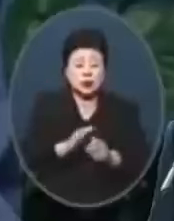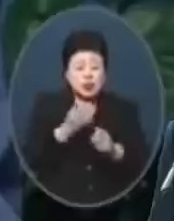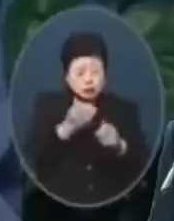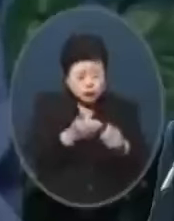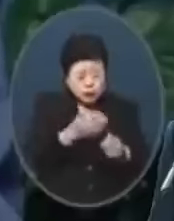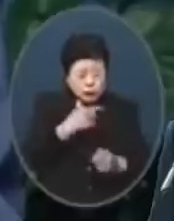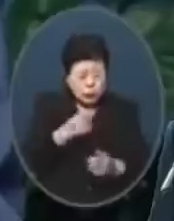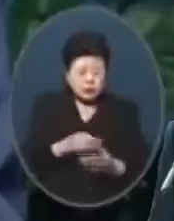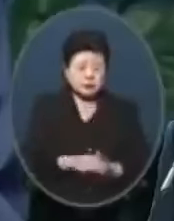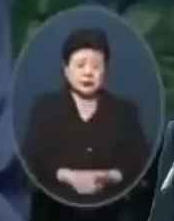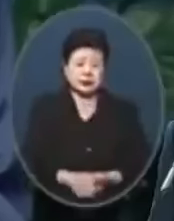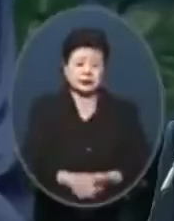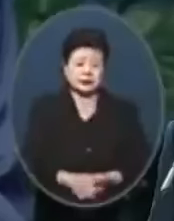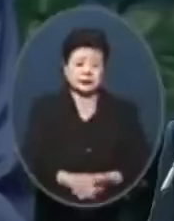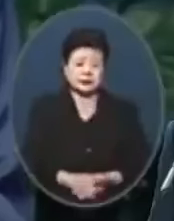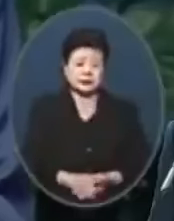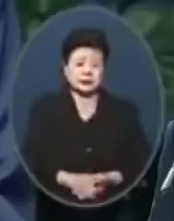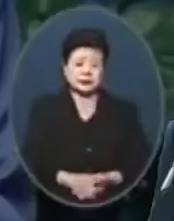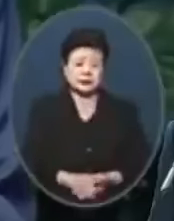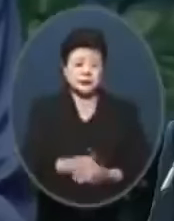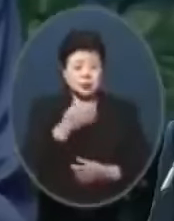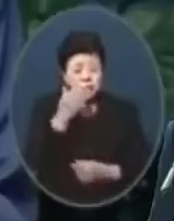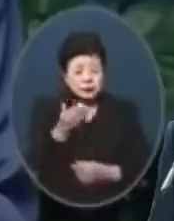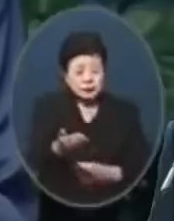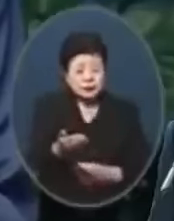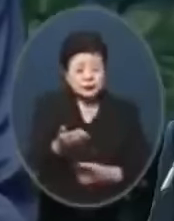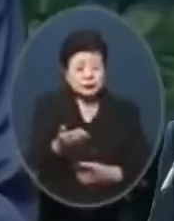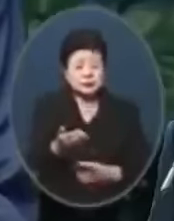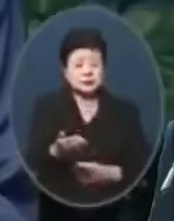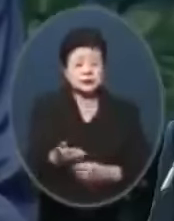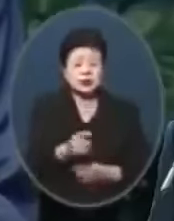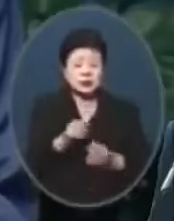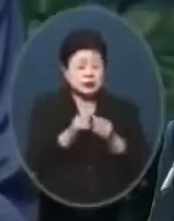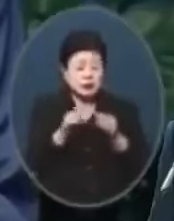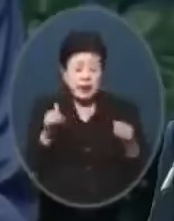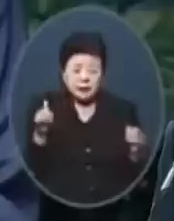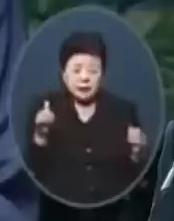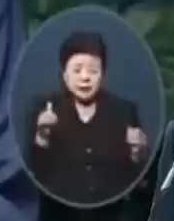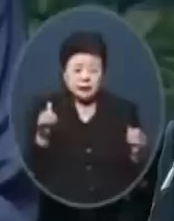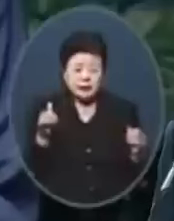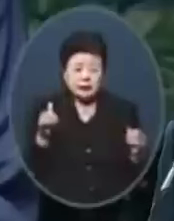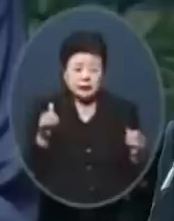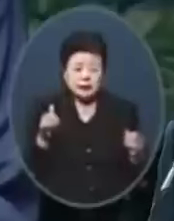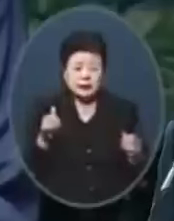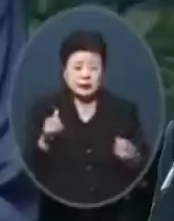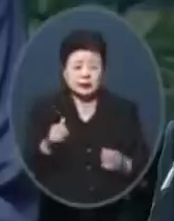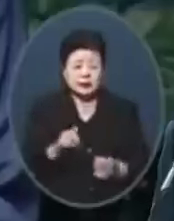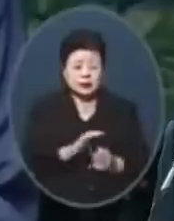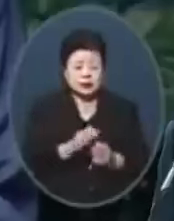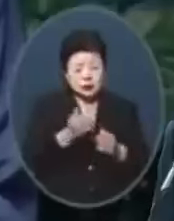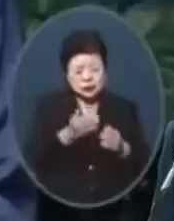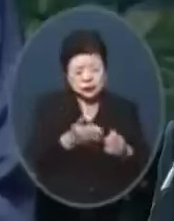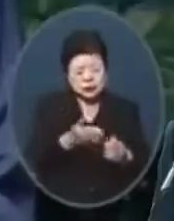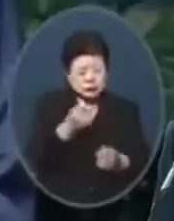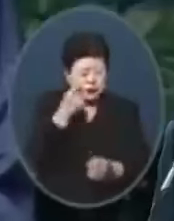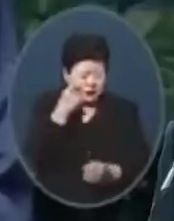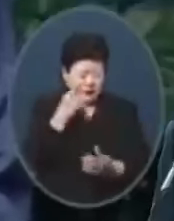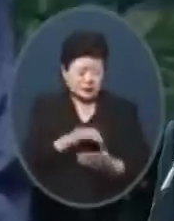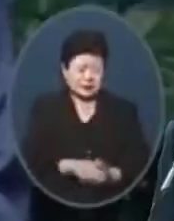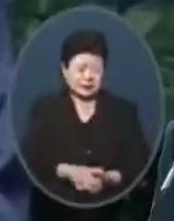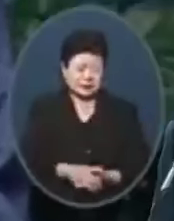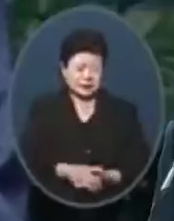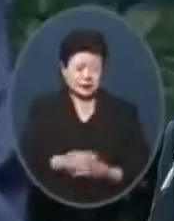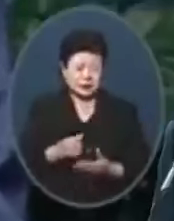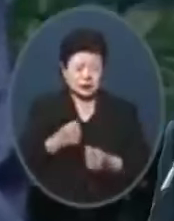주시기를 원하시는 것입니다. 여러분 어떤 사람이 줄 수 있는 위로보다 더 큰 위로를 마음에 주어서